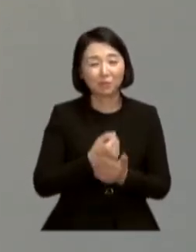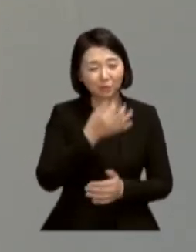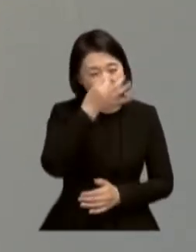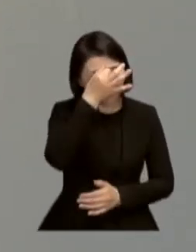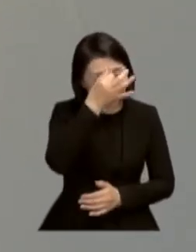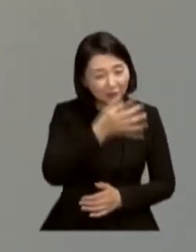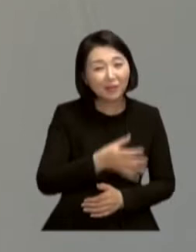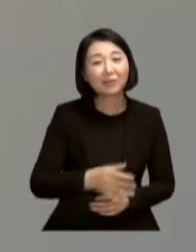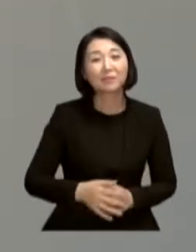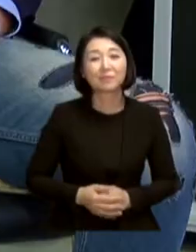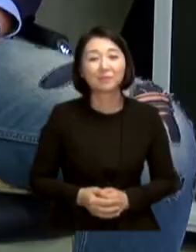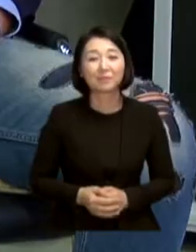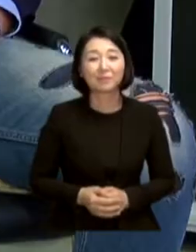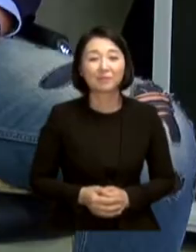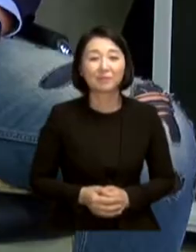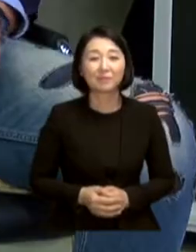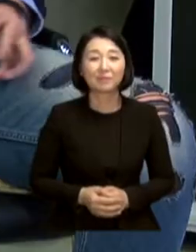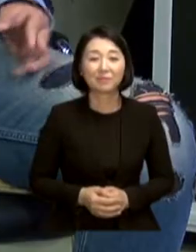아프고 미안해.